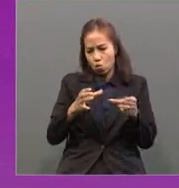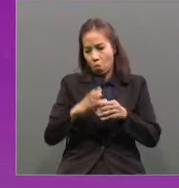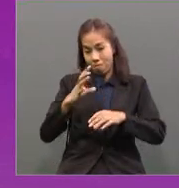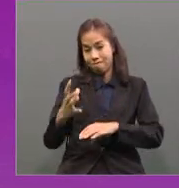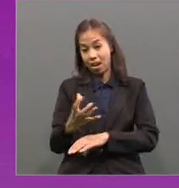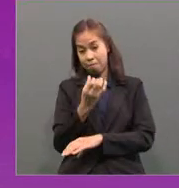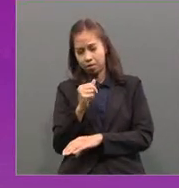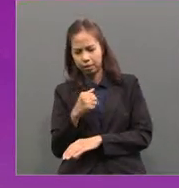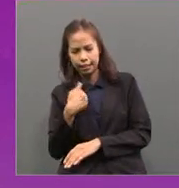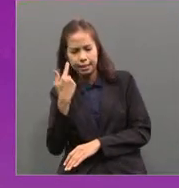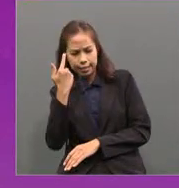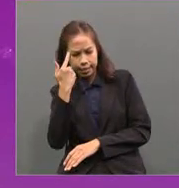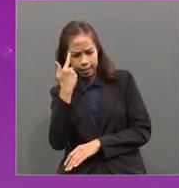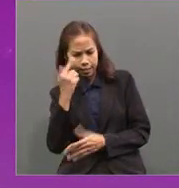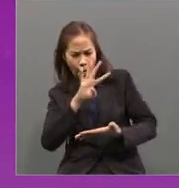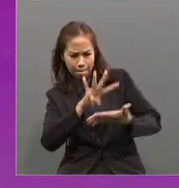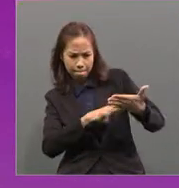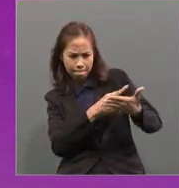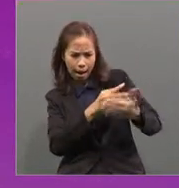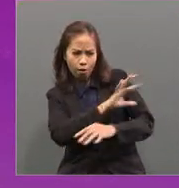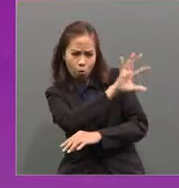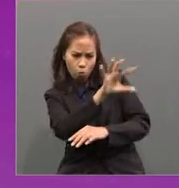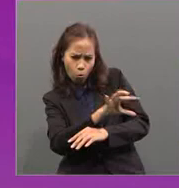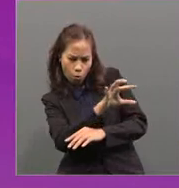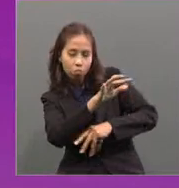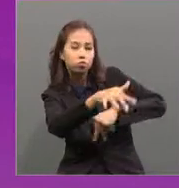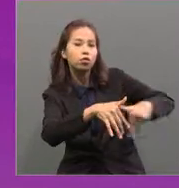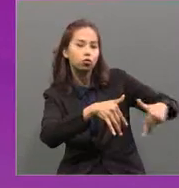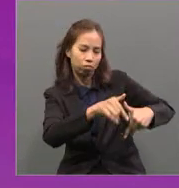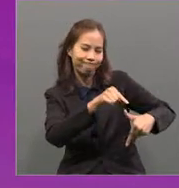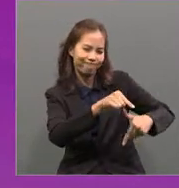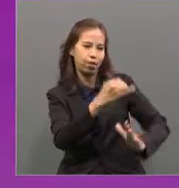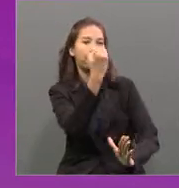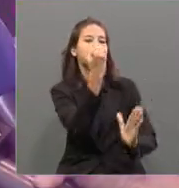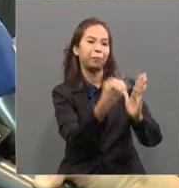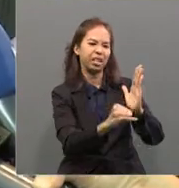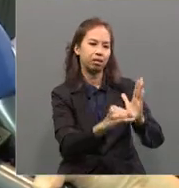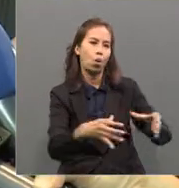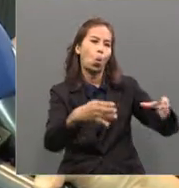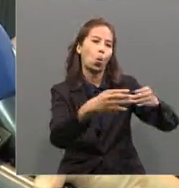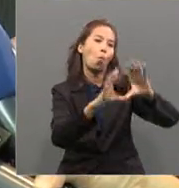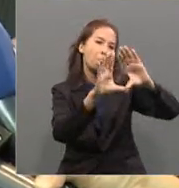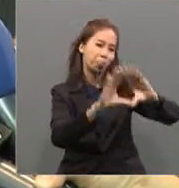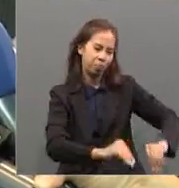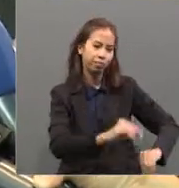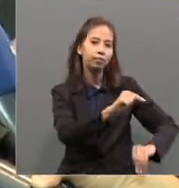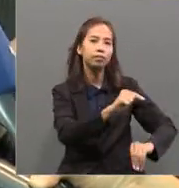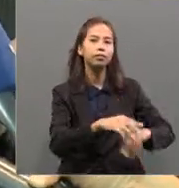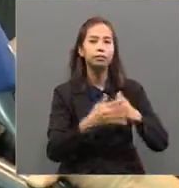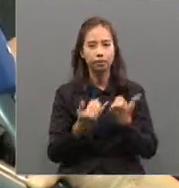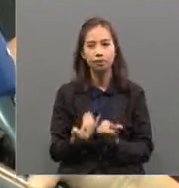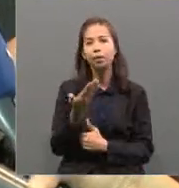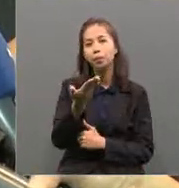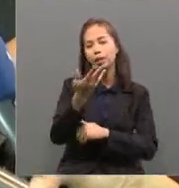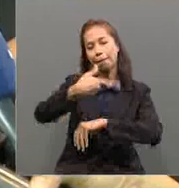ามารถที่จะดำเนินการเอาผิดถึงขั้นยุบพรรคได้นะคะก็เป็นการเปิดเผยนะคะจากนายอิทธิพรบุญประคองค่ะประธ